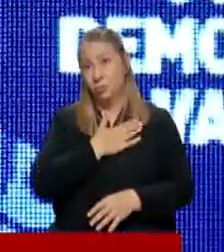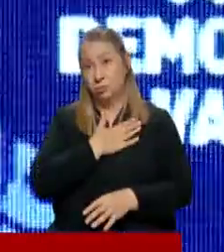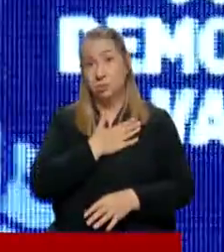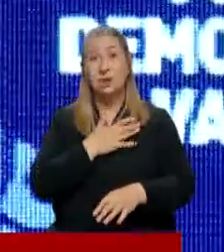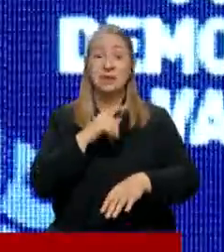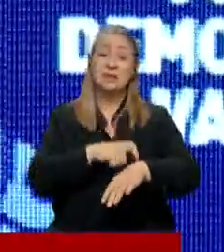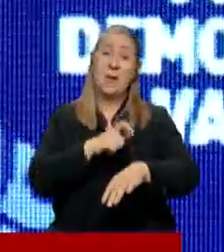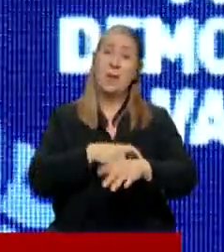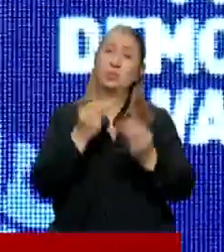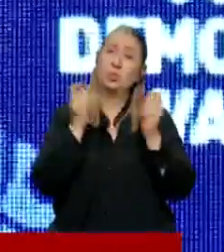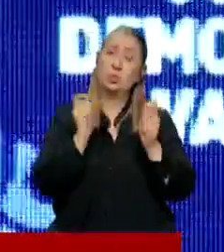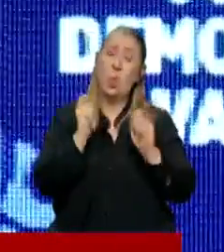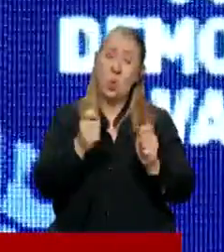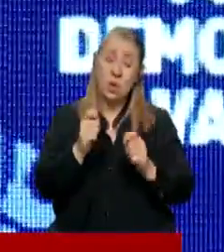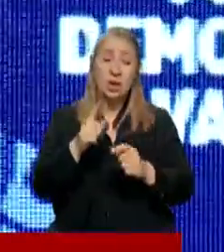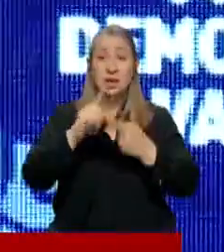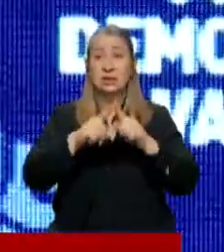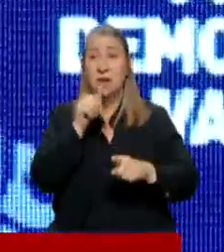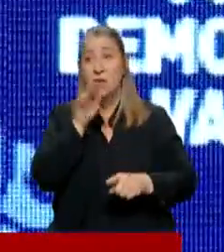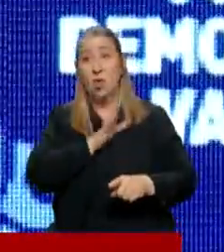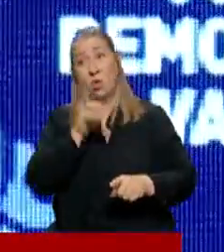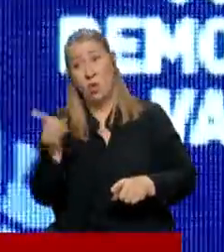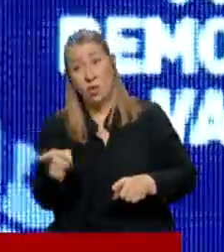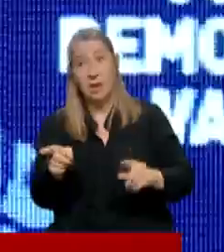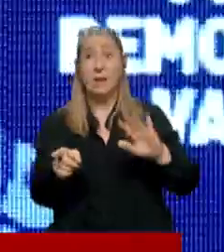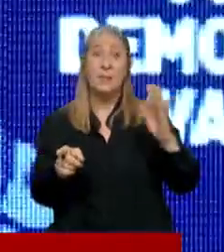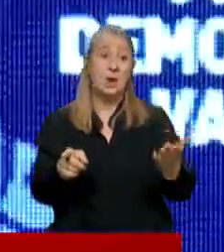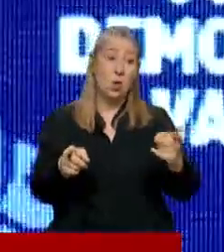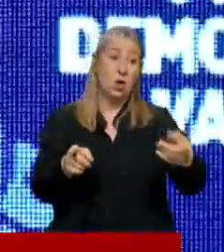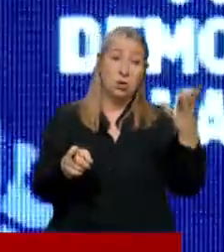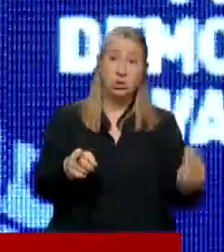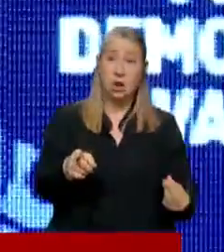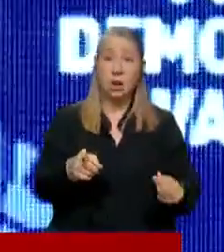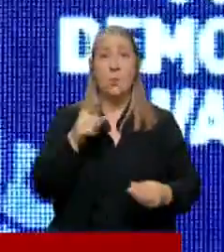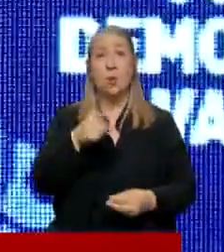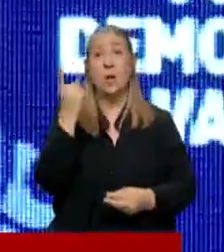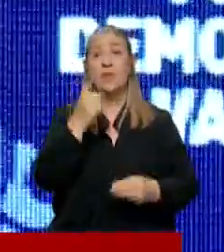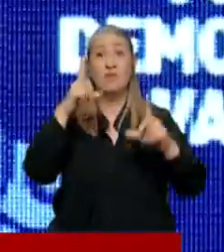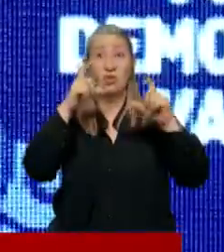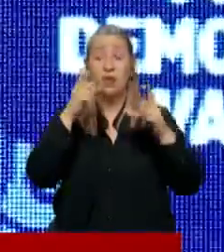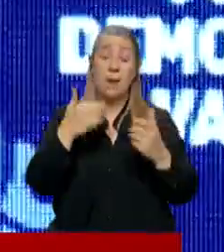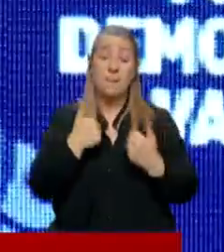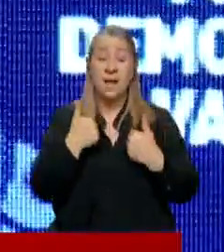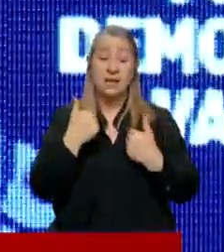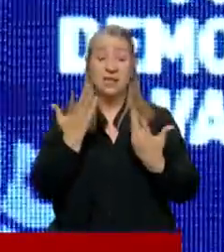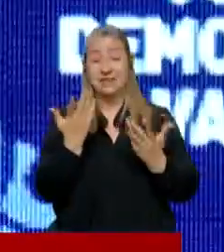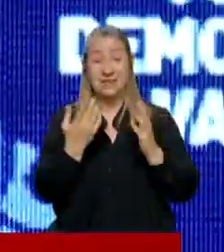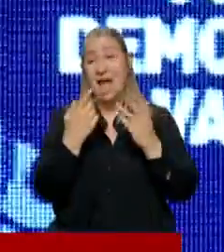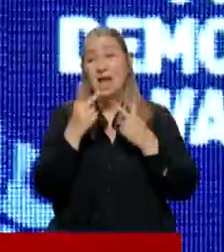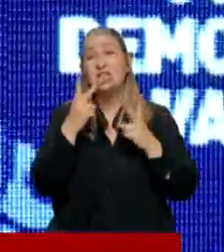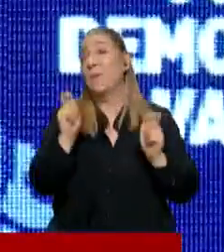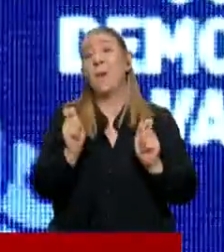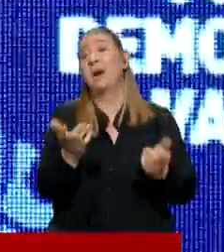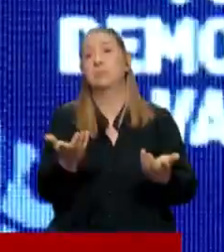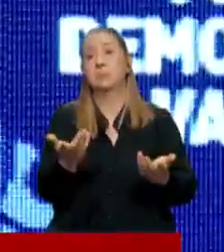çok zor be kardeşim. Bir tarafta Kılıçdaroğlu olacak, bir tarafta öbürü olacak. Böyle bir fotoğrafı ben birilerine nasıl izah